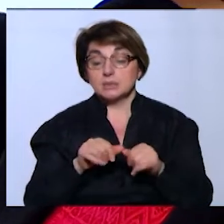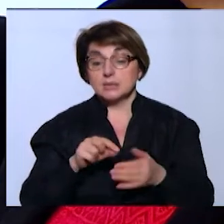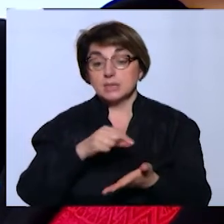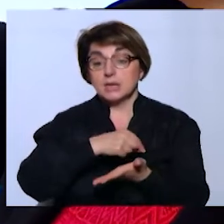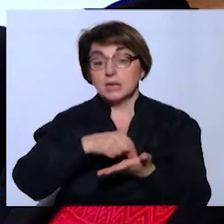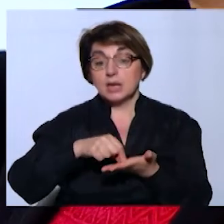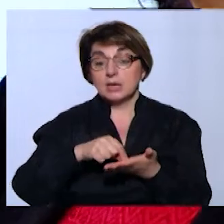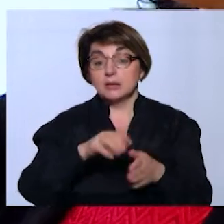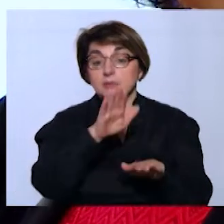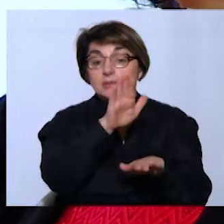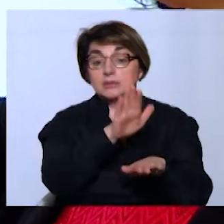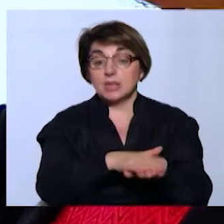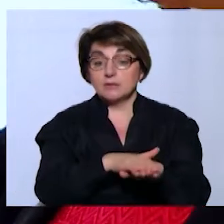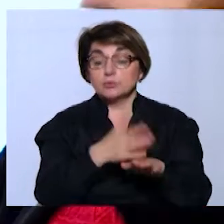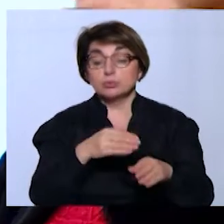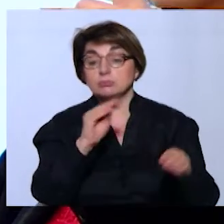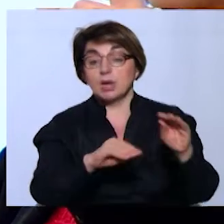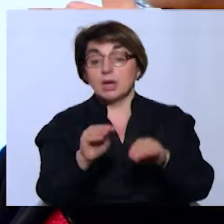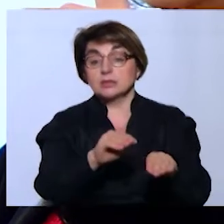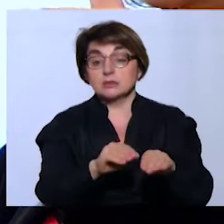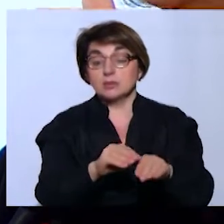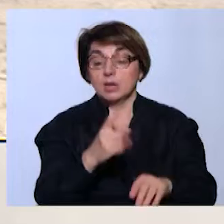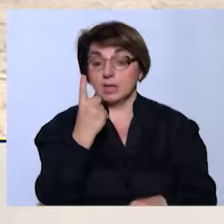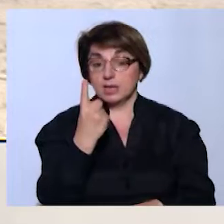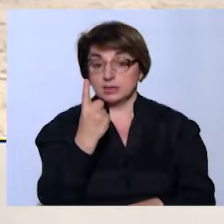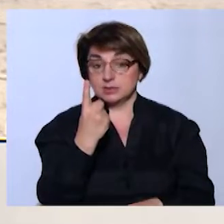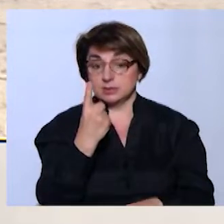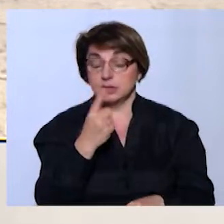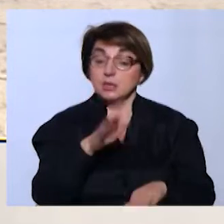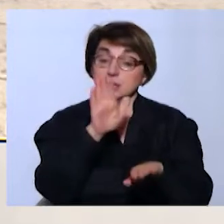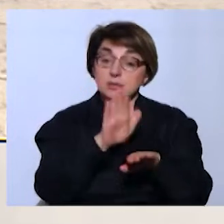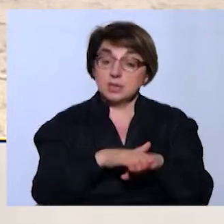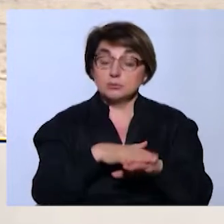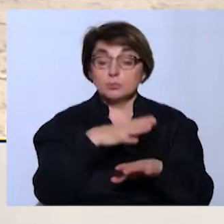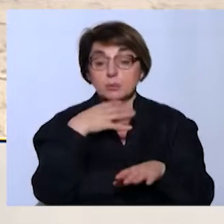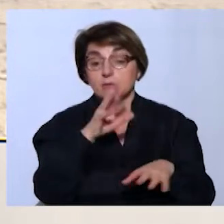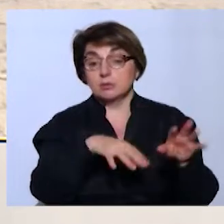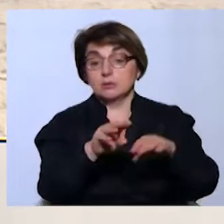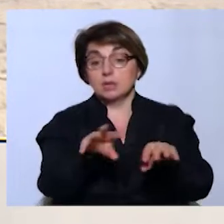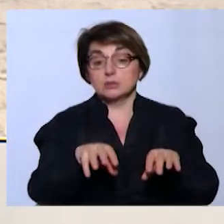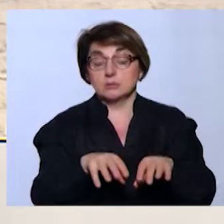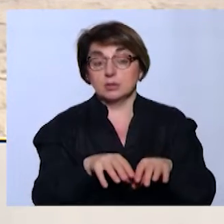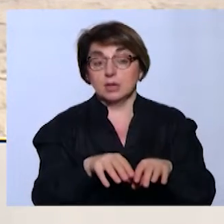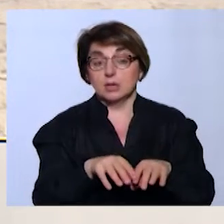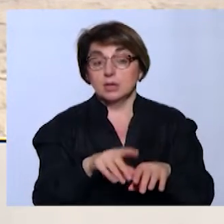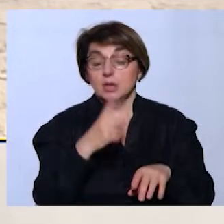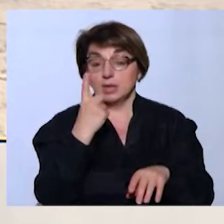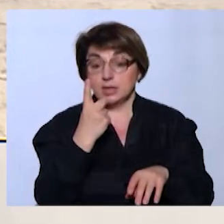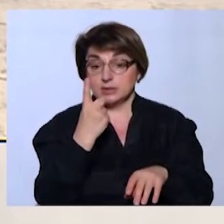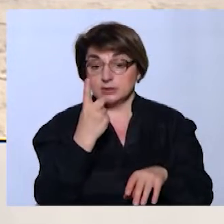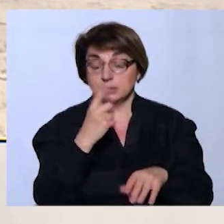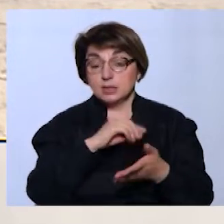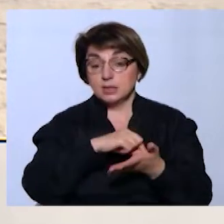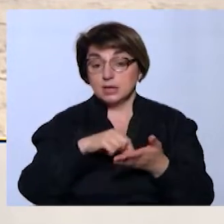კალამი დევს თუ აწყვია? ერთი კალამი. დევს თუ აწყვია? ერთი კალამი